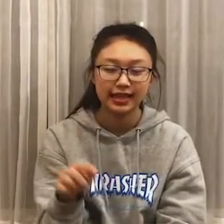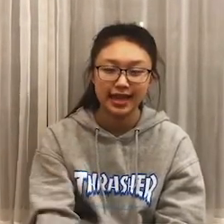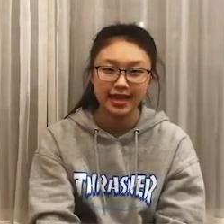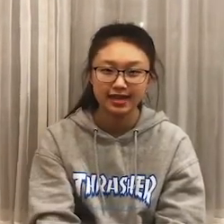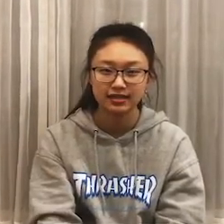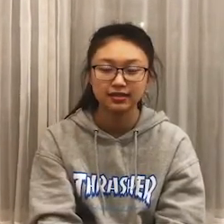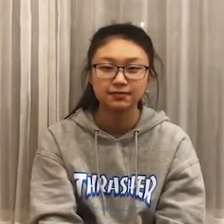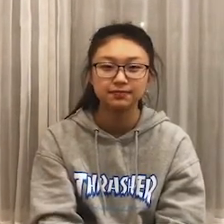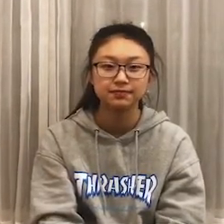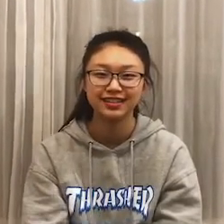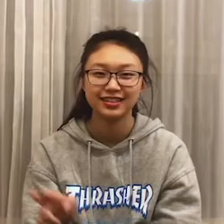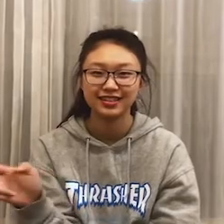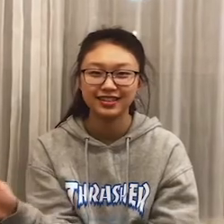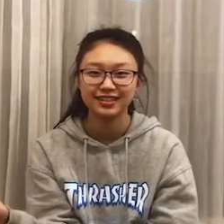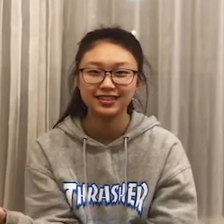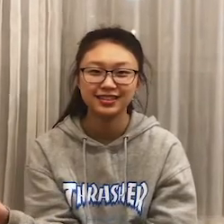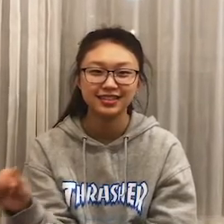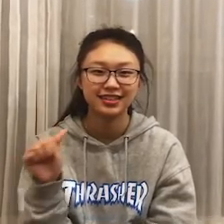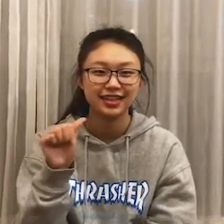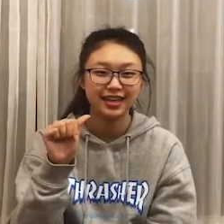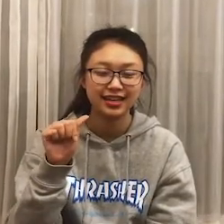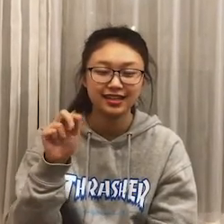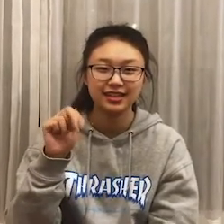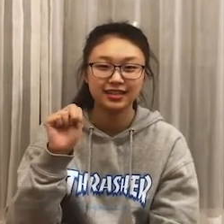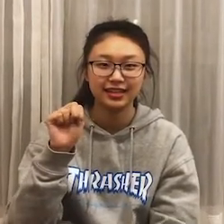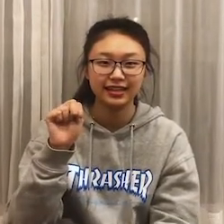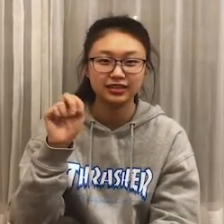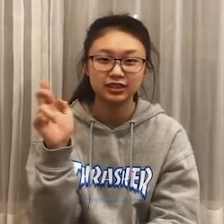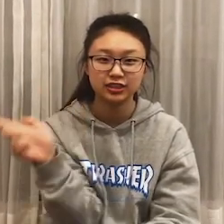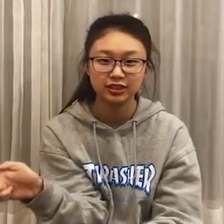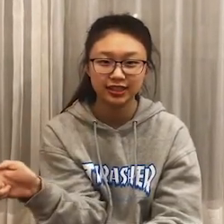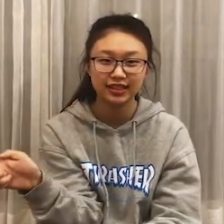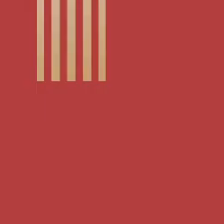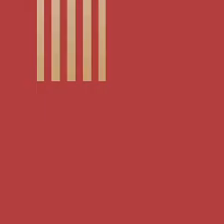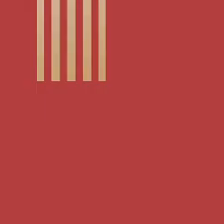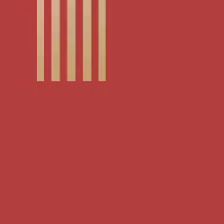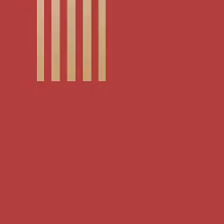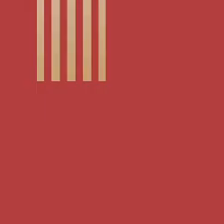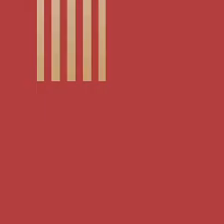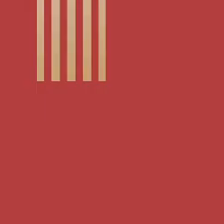string of pearls, a string of firecrackers, 一挂鞭炮,